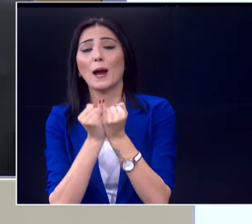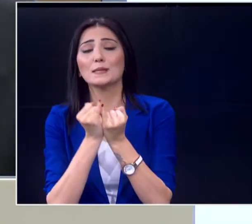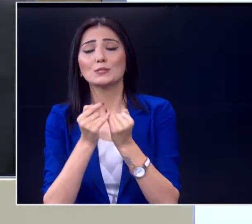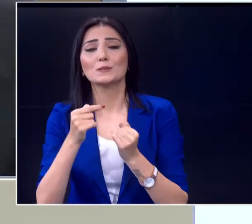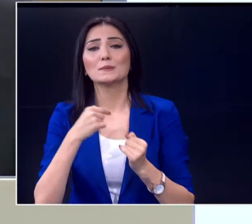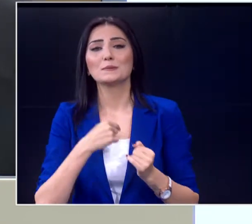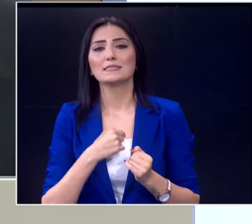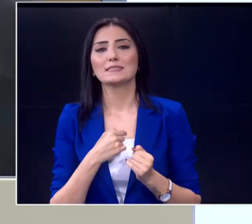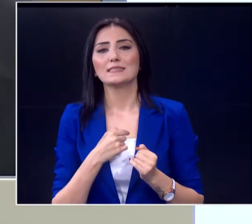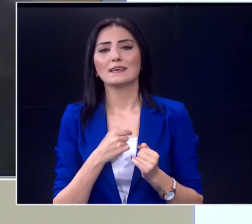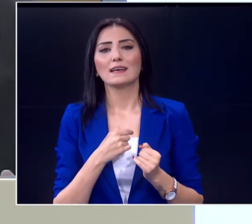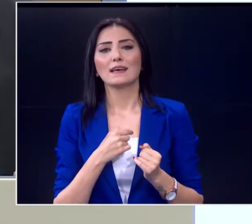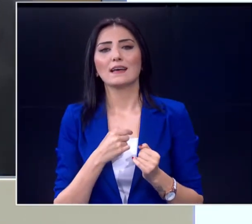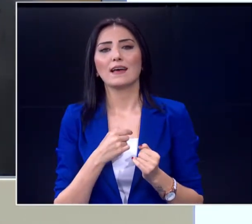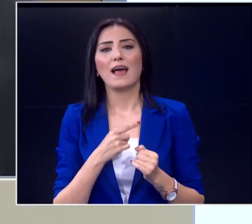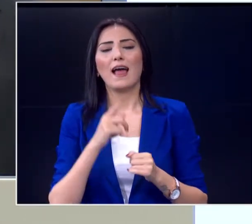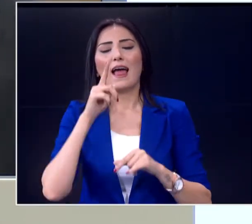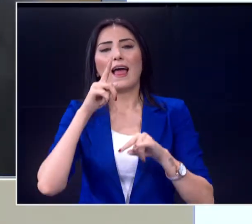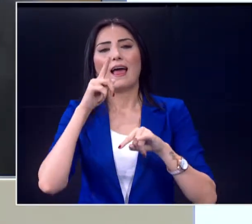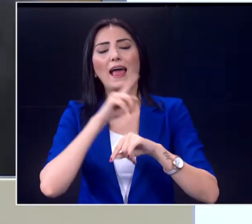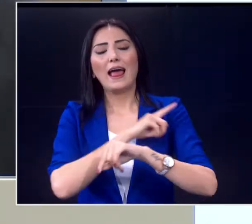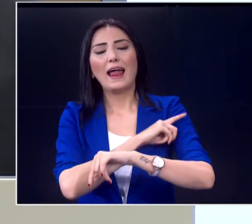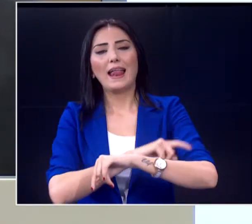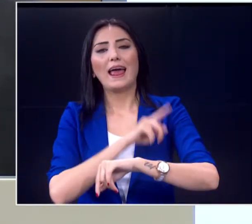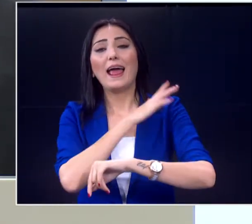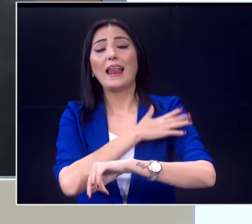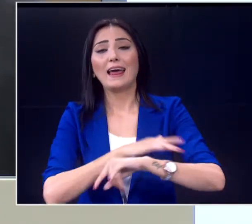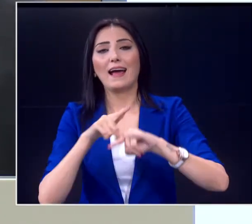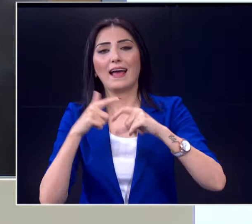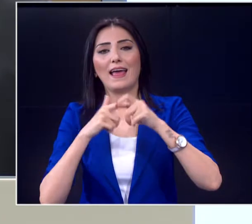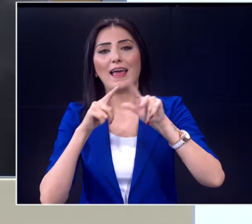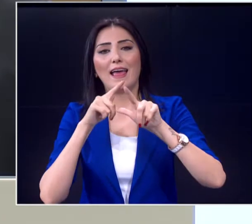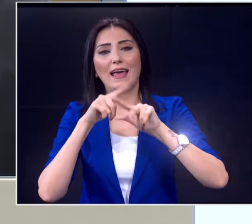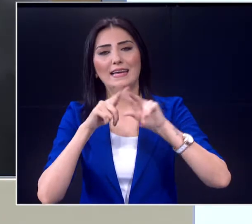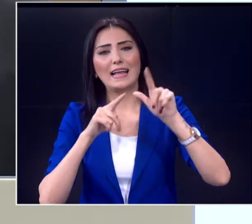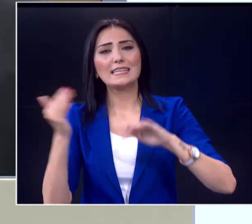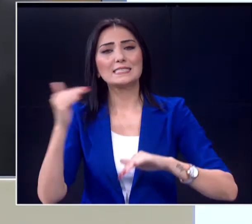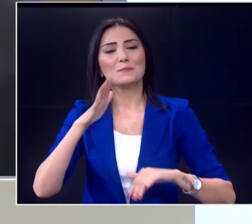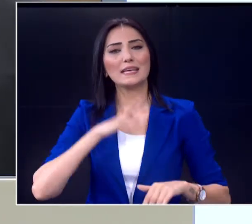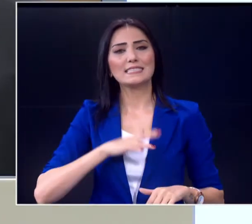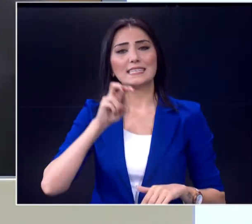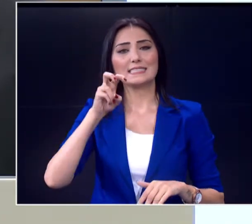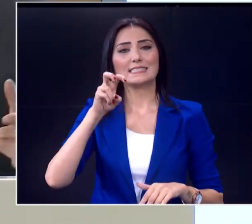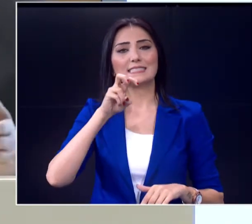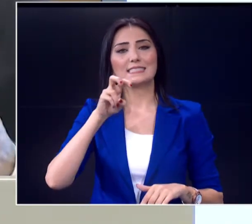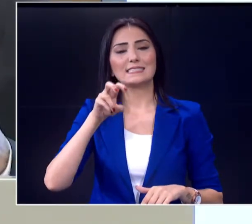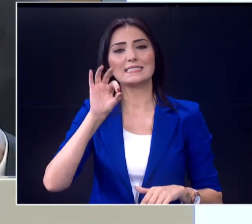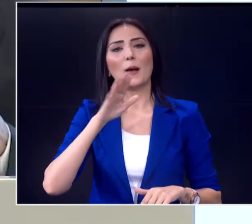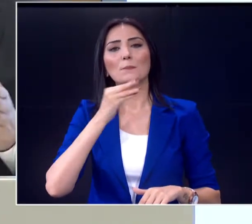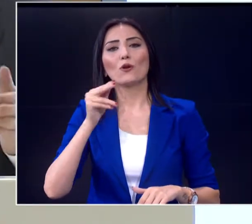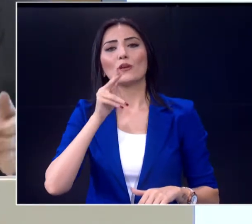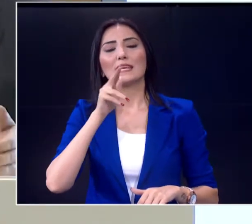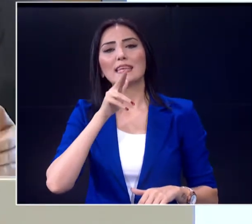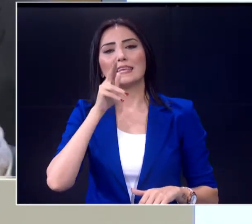kardeşliğimize halel getirmek isteyen, biz 80 milyon 780